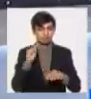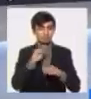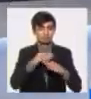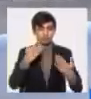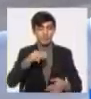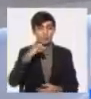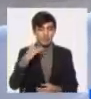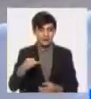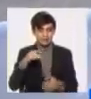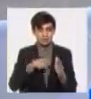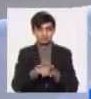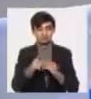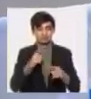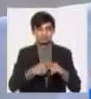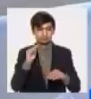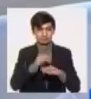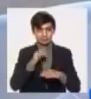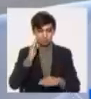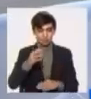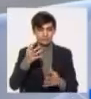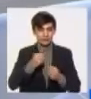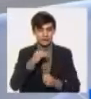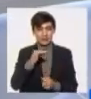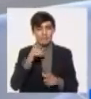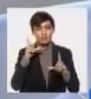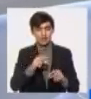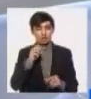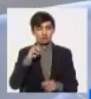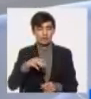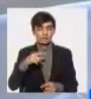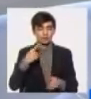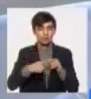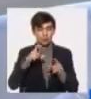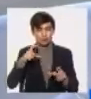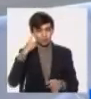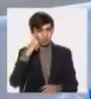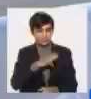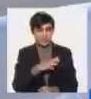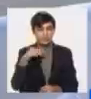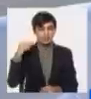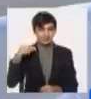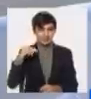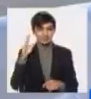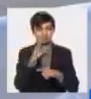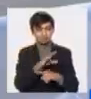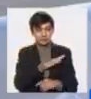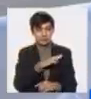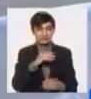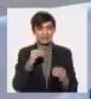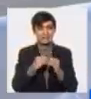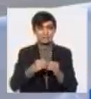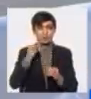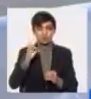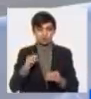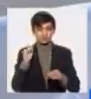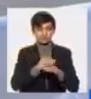смогут получить деньги с надбавкой. Однако она будет меньше, чем многие могли подумать. Президент поручил увеличить выплаты на